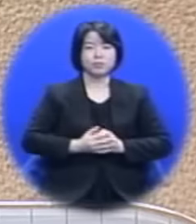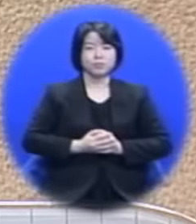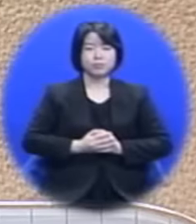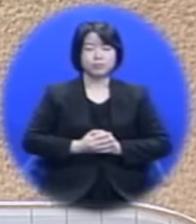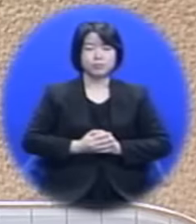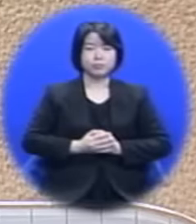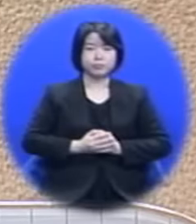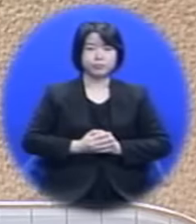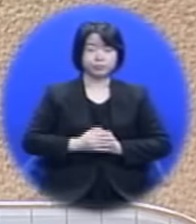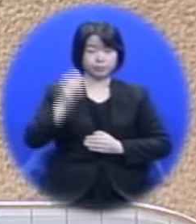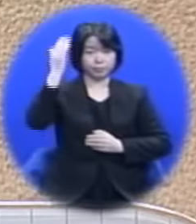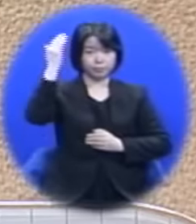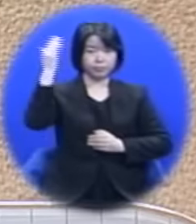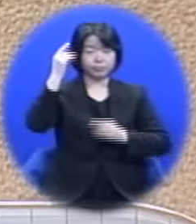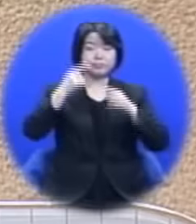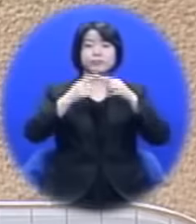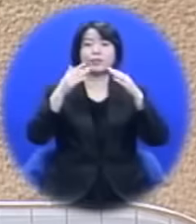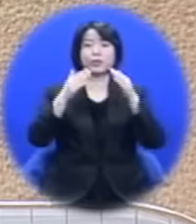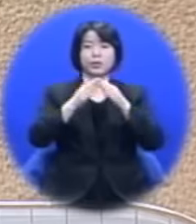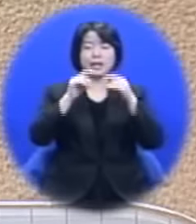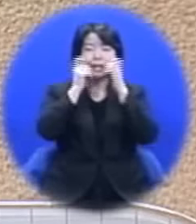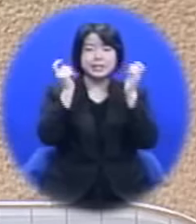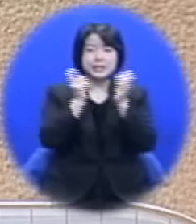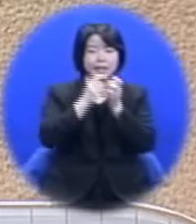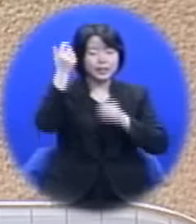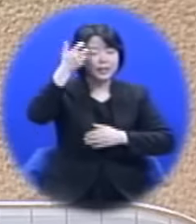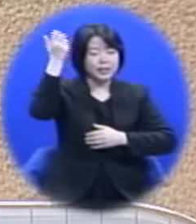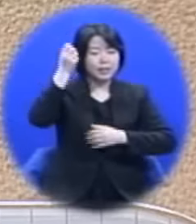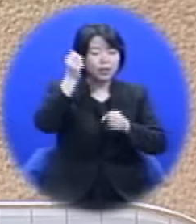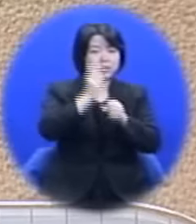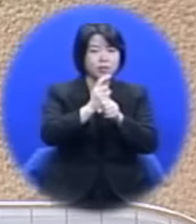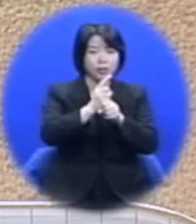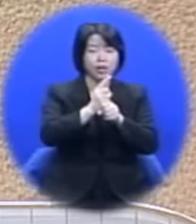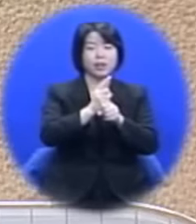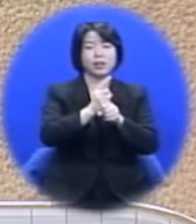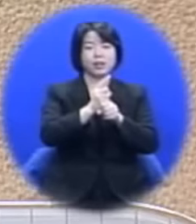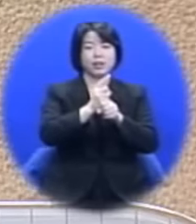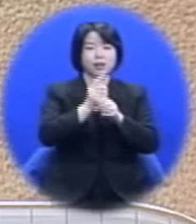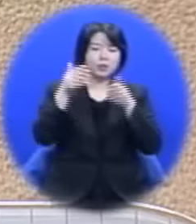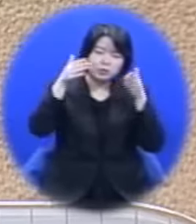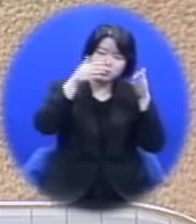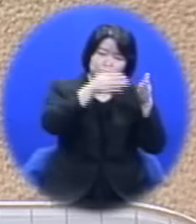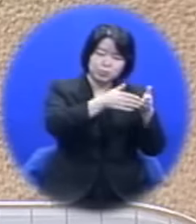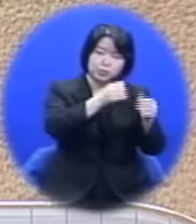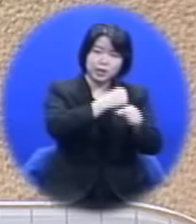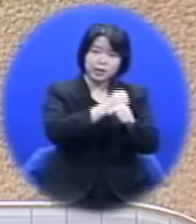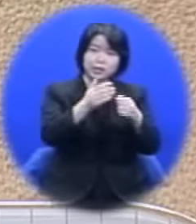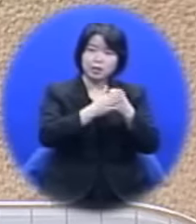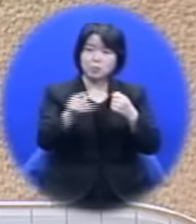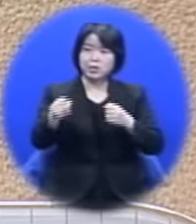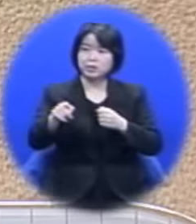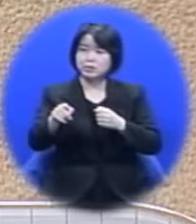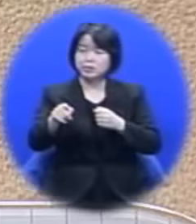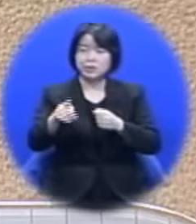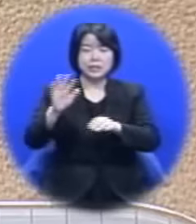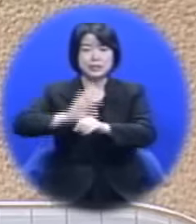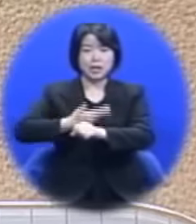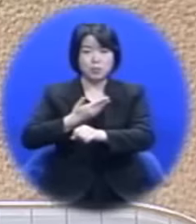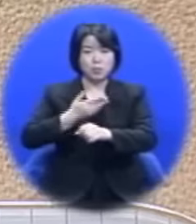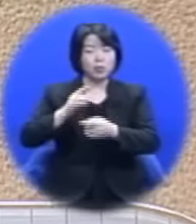않습니다 한국 교회가 개인적인 영성에 치중했기 때문에 그랬다고 저는 전혀